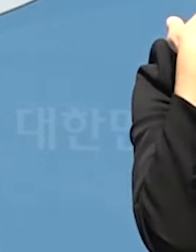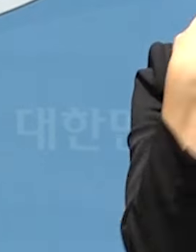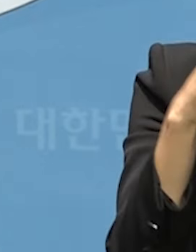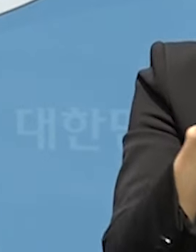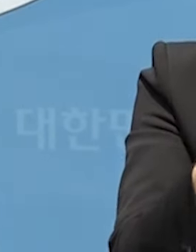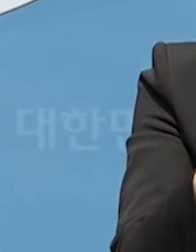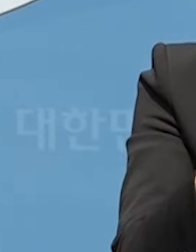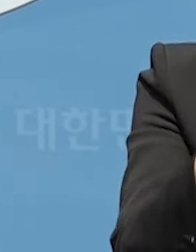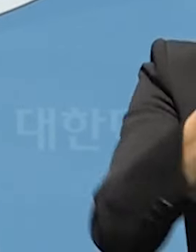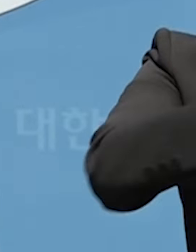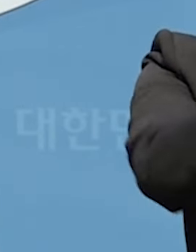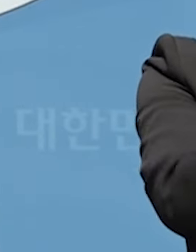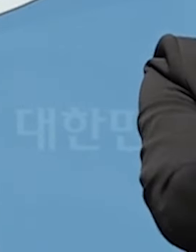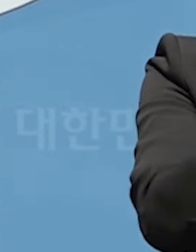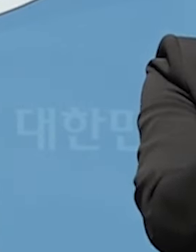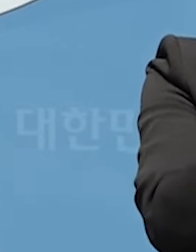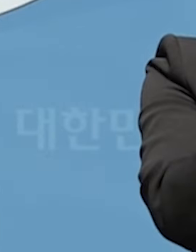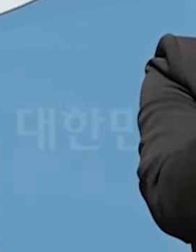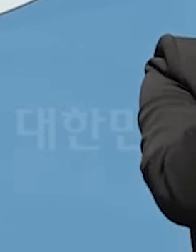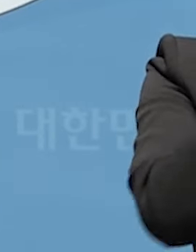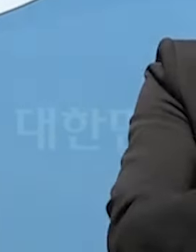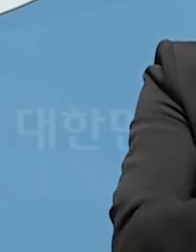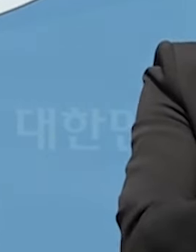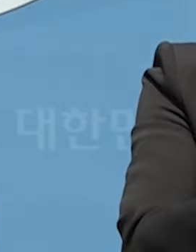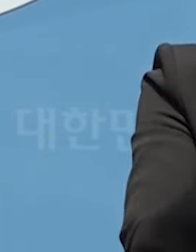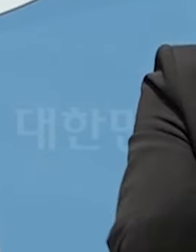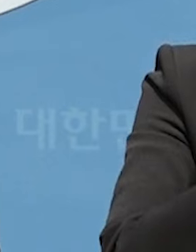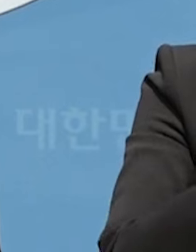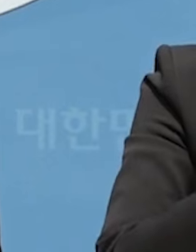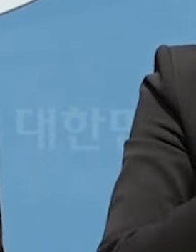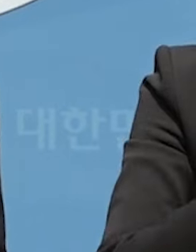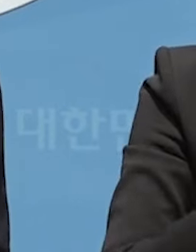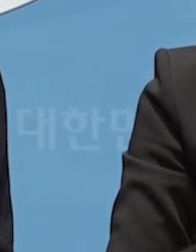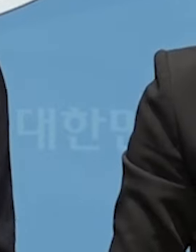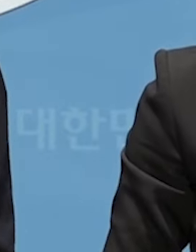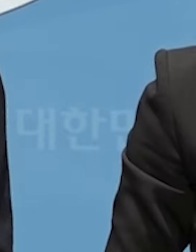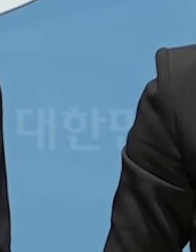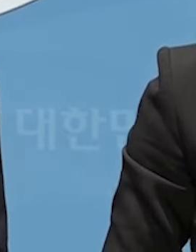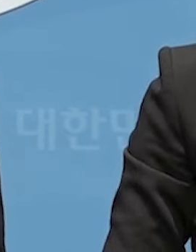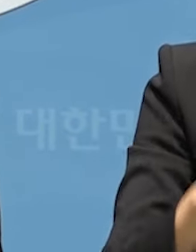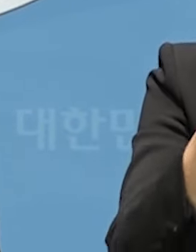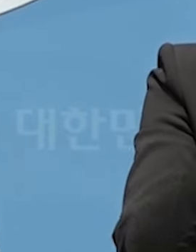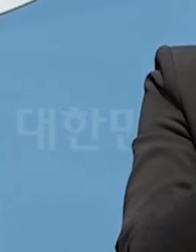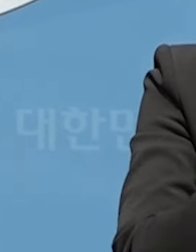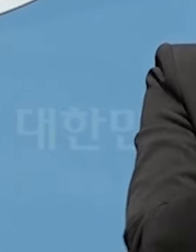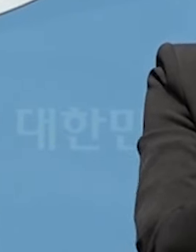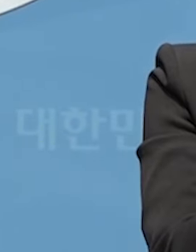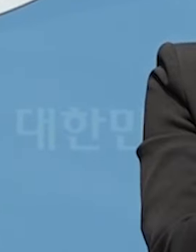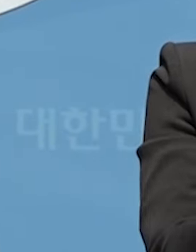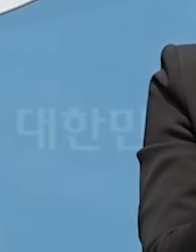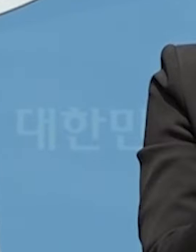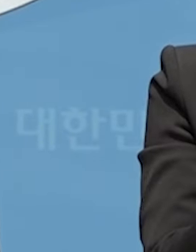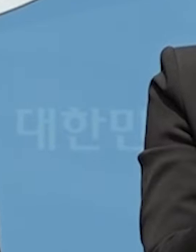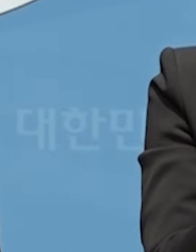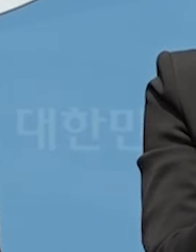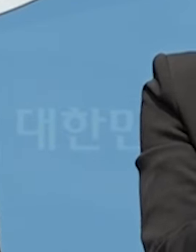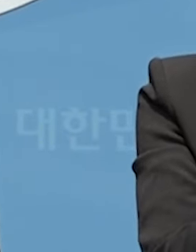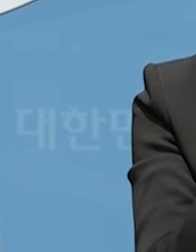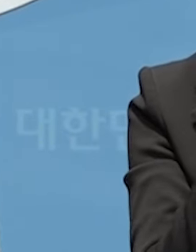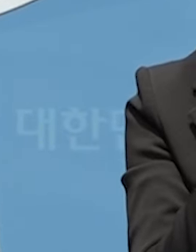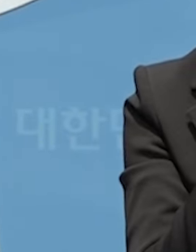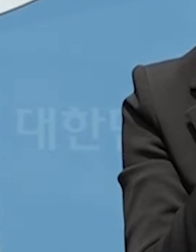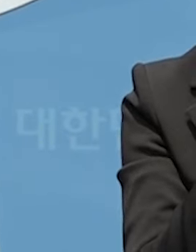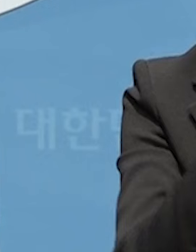임차인이 금전적 피해를 입을 가능성이 큽니다 일부 임대사업자는이를 이용해 임차인에게